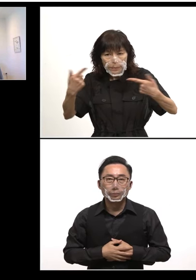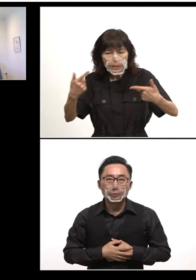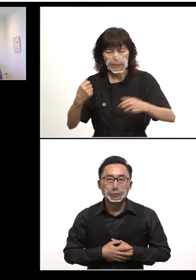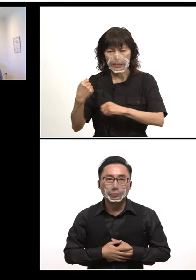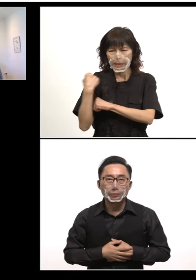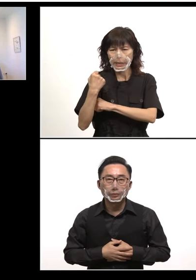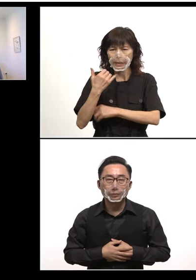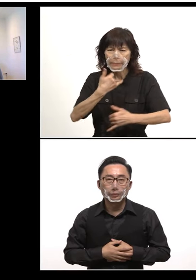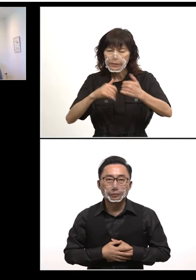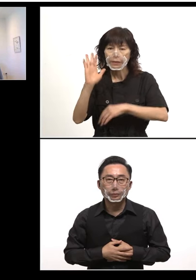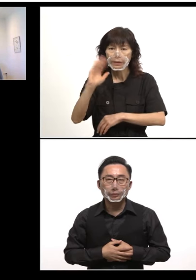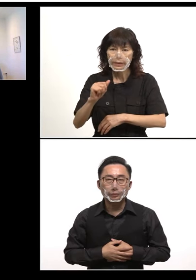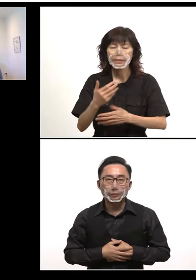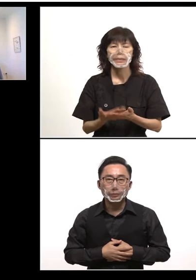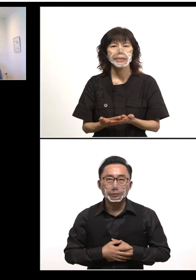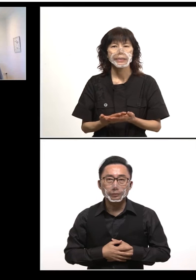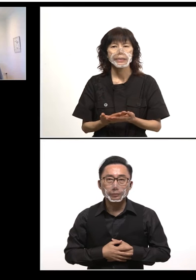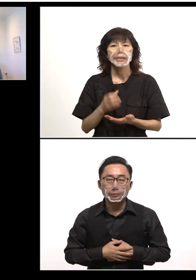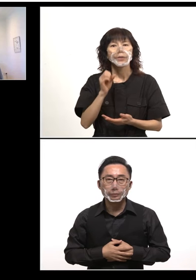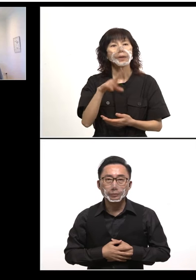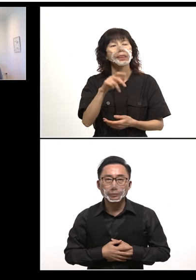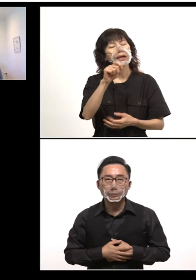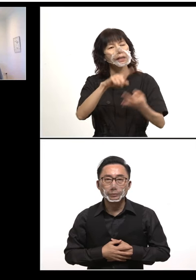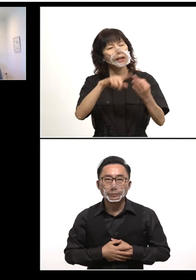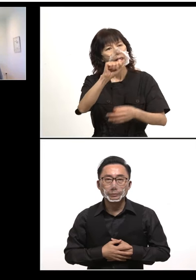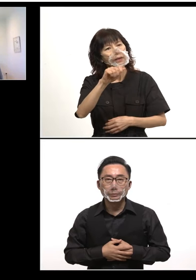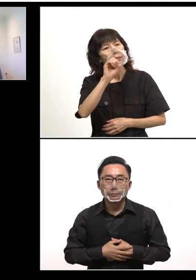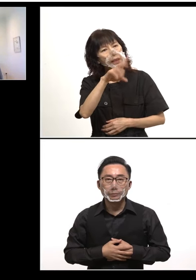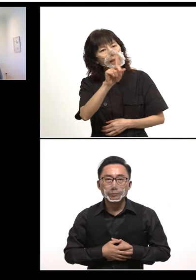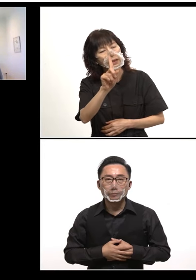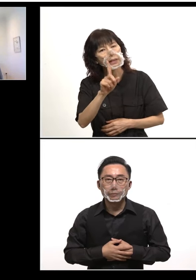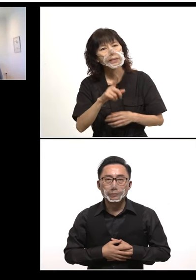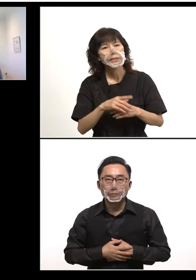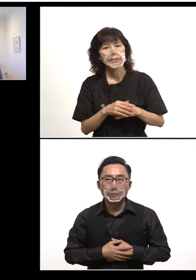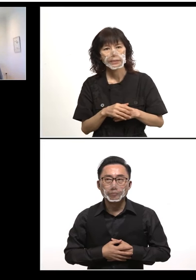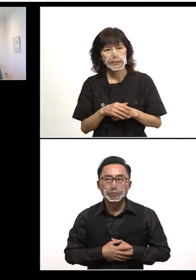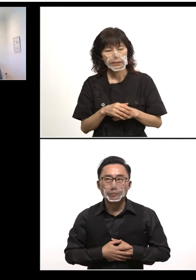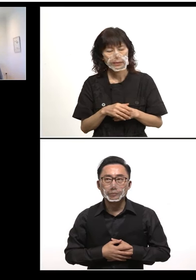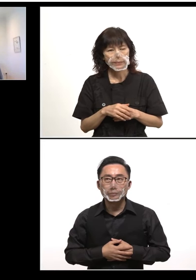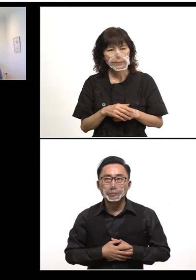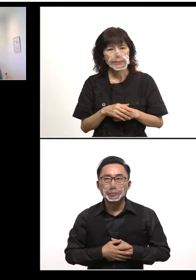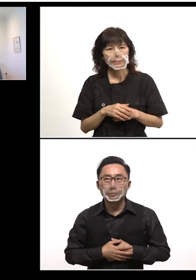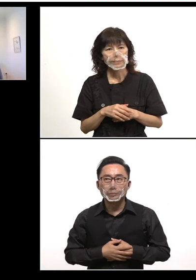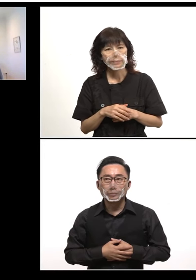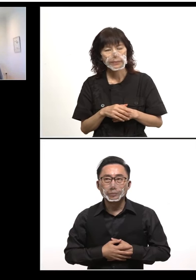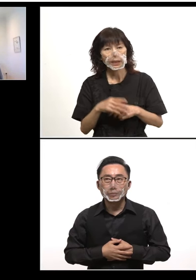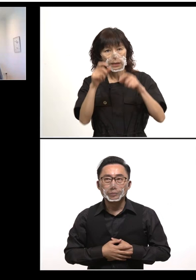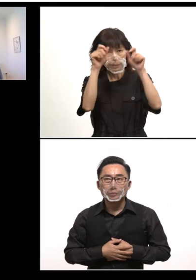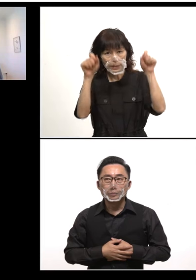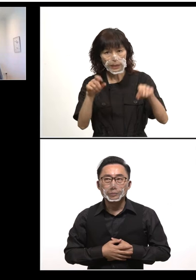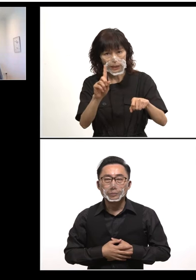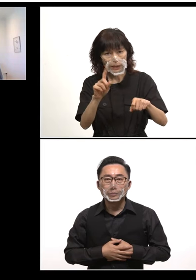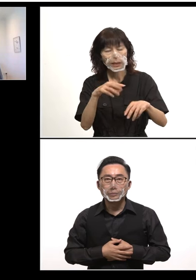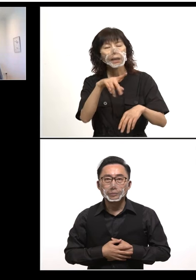有能力去演出。咁喺呢度，我都想問一下 Anthony，I have a question for you. When you were working on the Buffalo